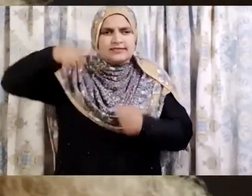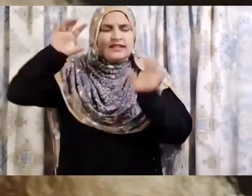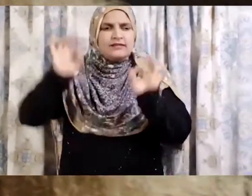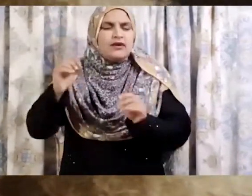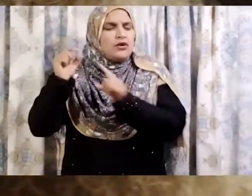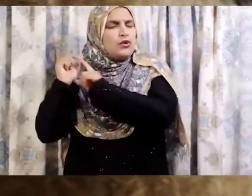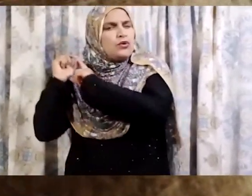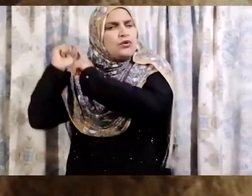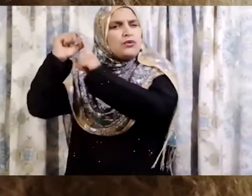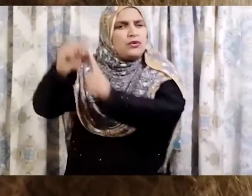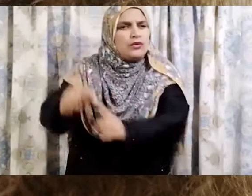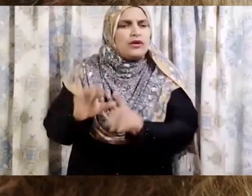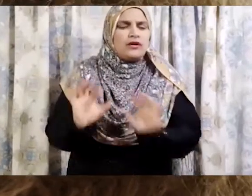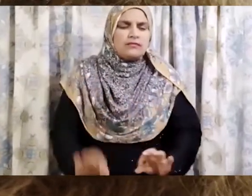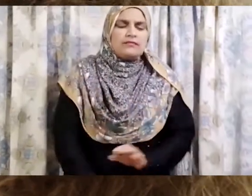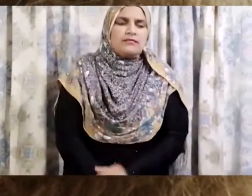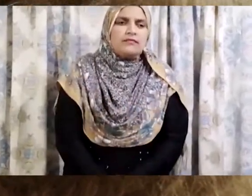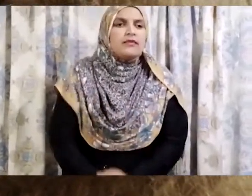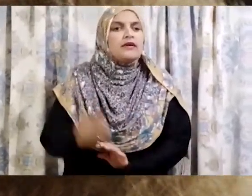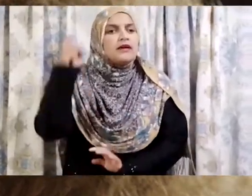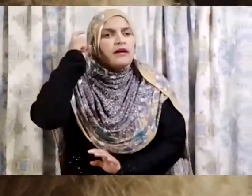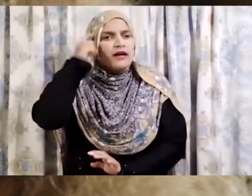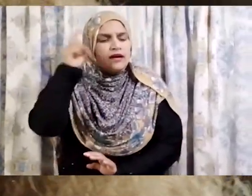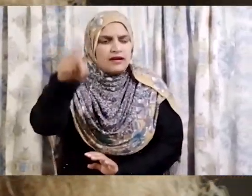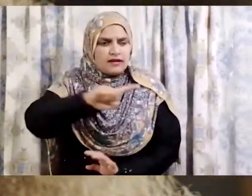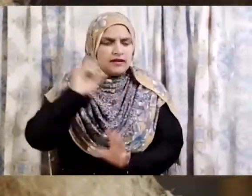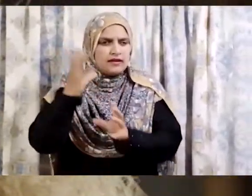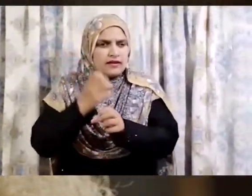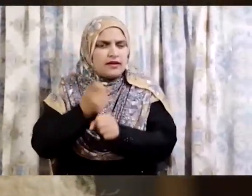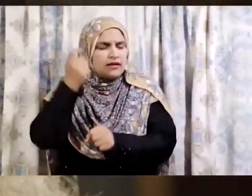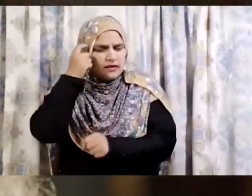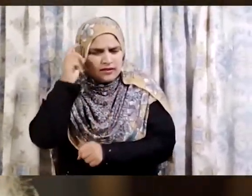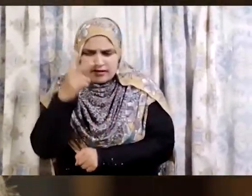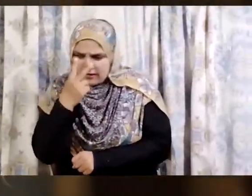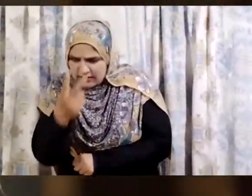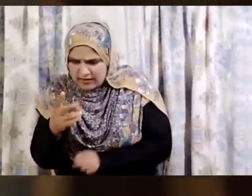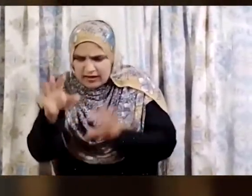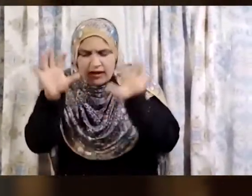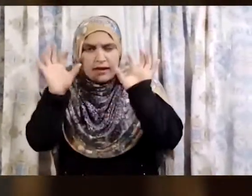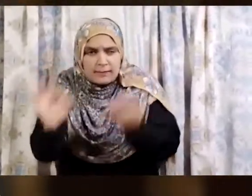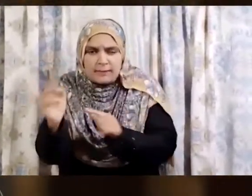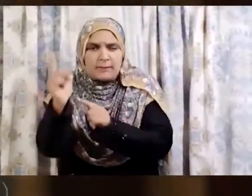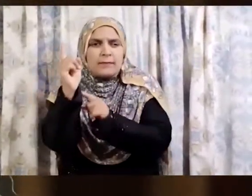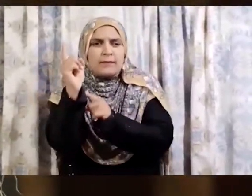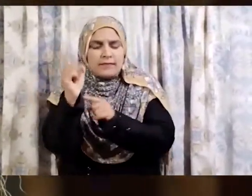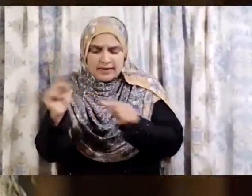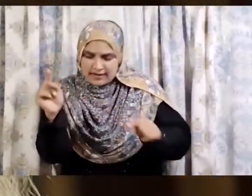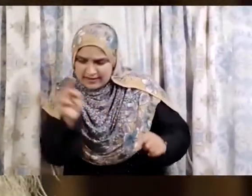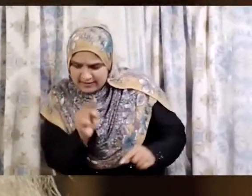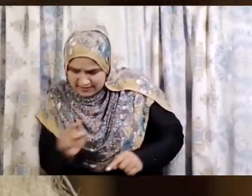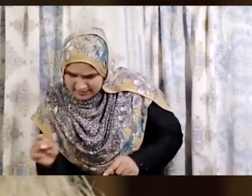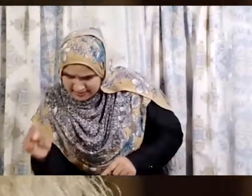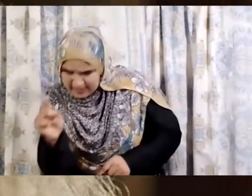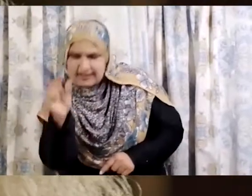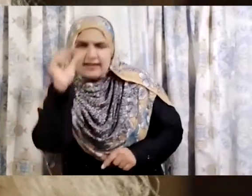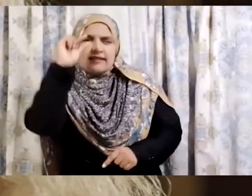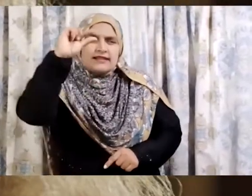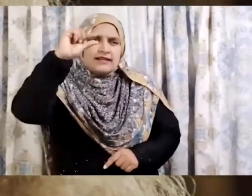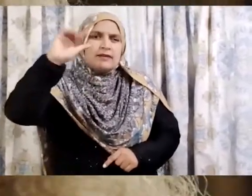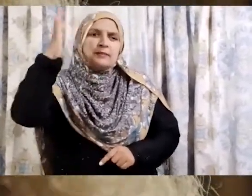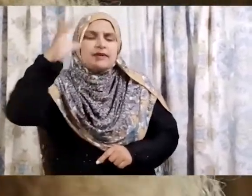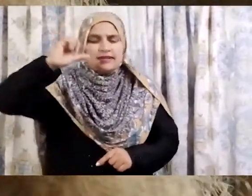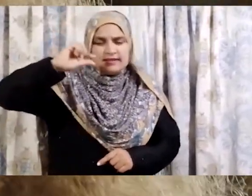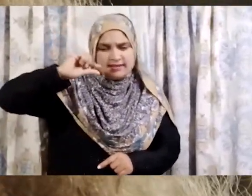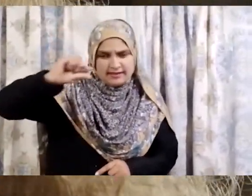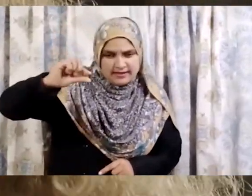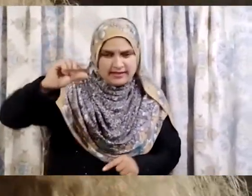डांत ब्रश करना हमारा रोजमर्ण का मामून है लेकिन क्या आपने कभी गोर किया है कि टुथ ब्रश